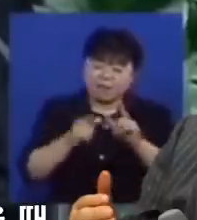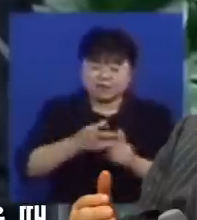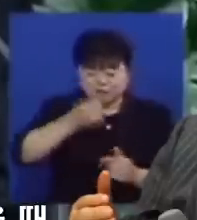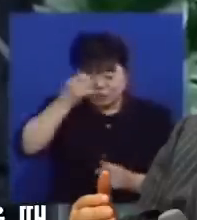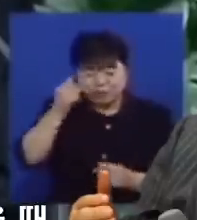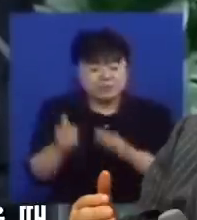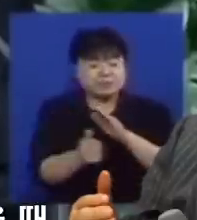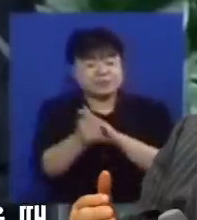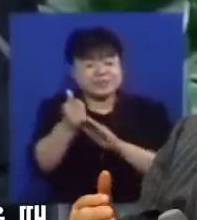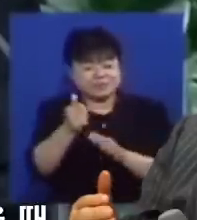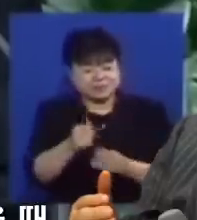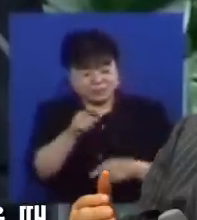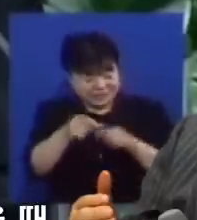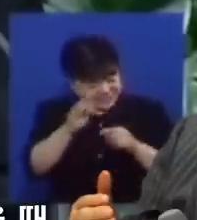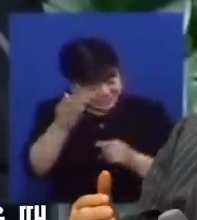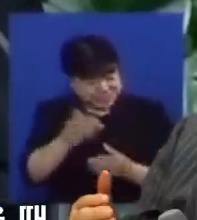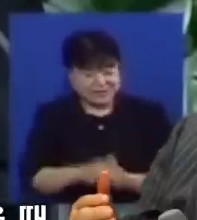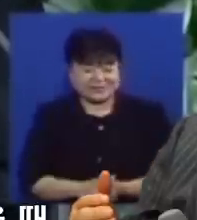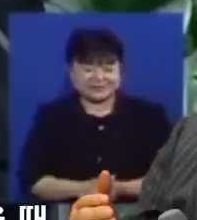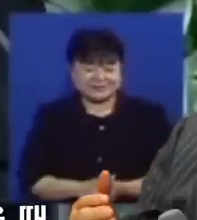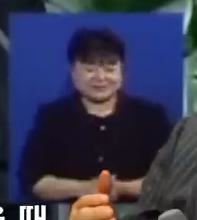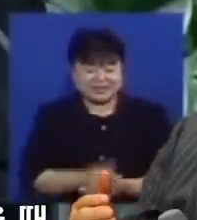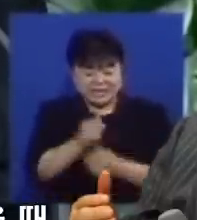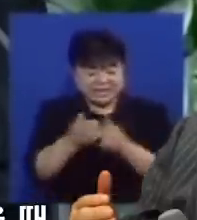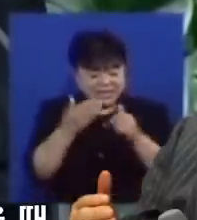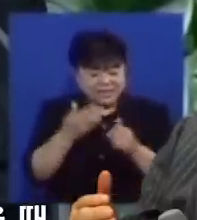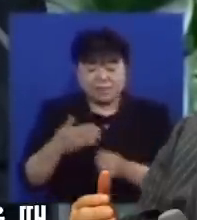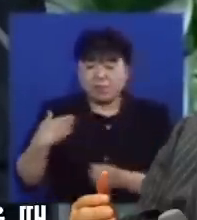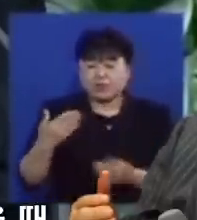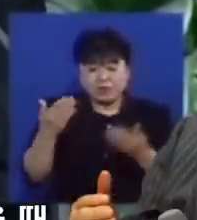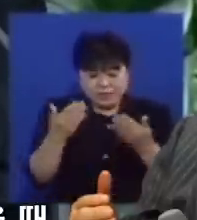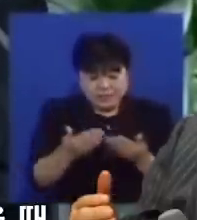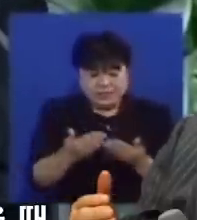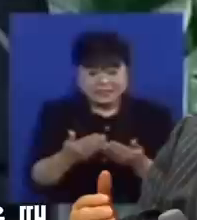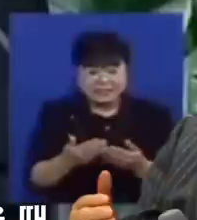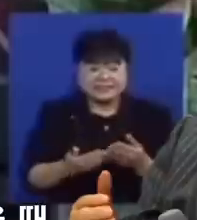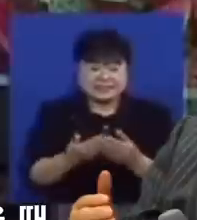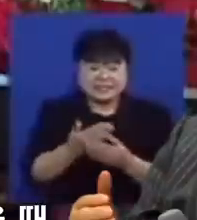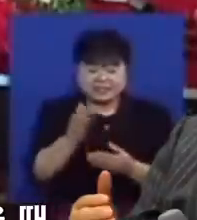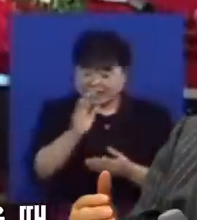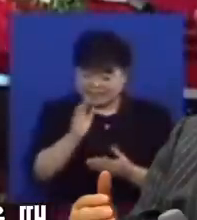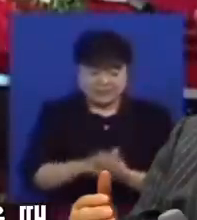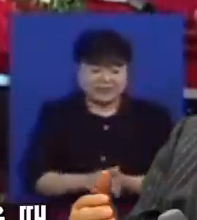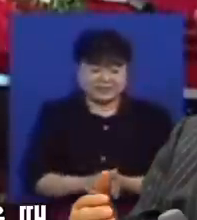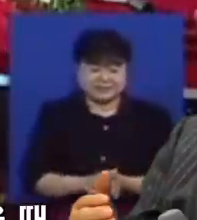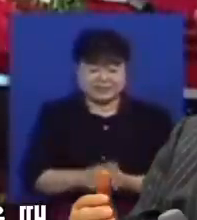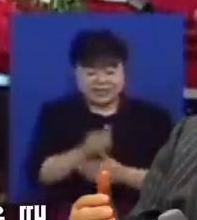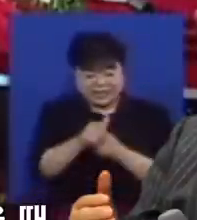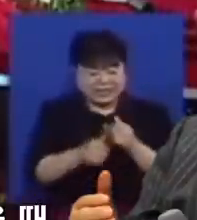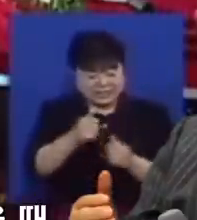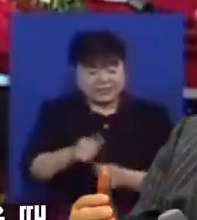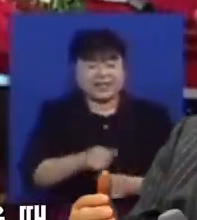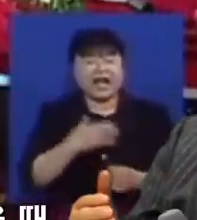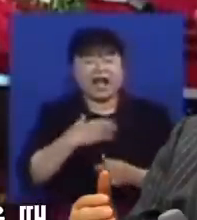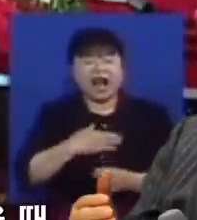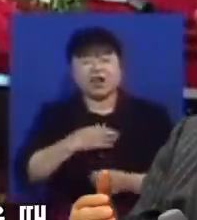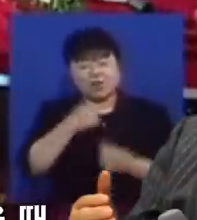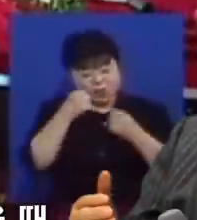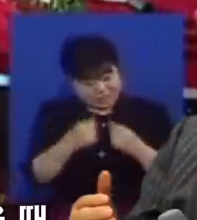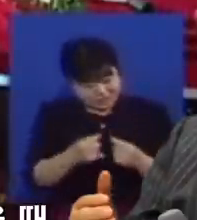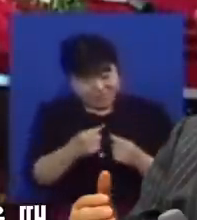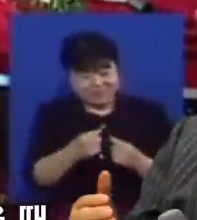믿음과 소망으로 나갈 수가 있는 것입니다. 하나님 모르는 일이 내게 생겼다고 생각하면 안 되는 것입니다. 하나님이 다 알고